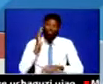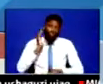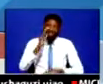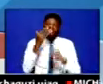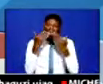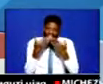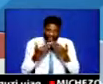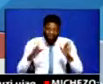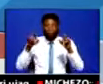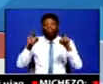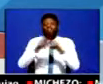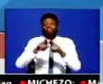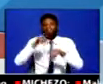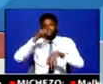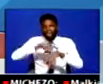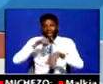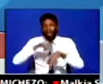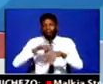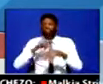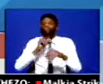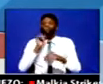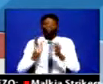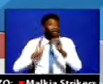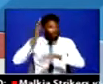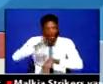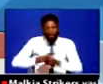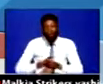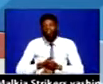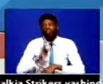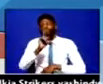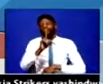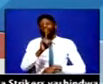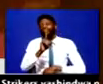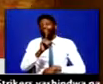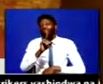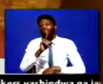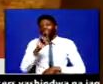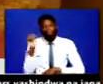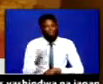muda usiozidi mwezi mmoja. Purity Museo na ripoti kamili.